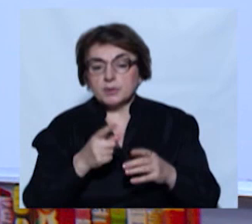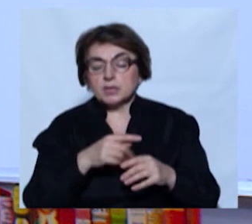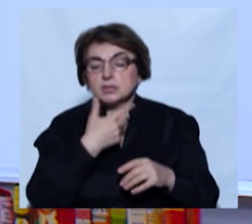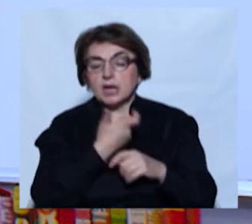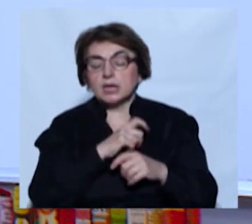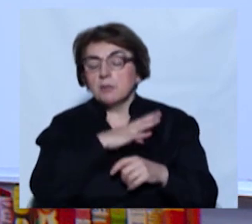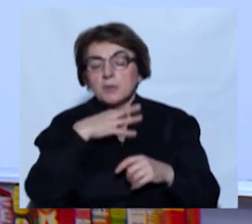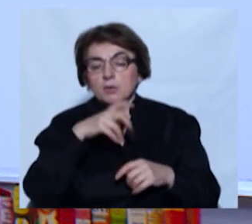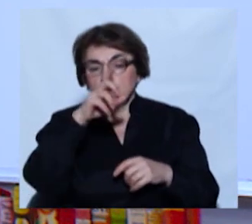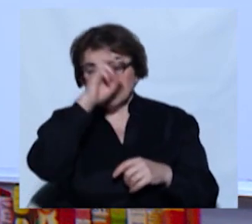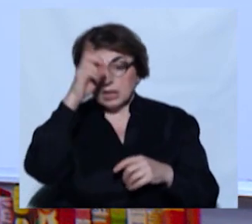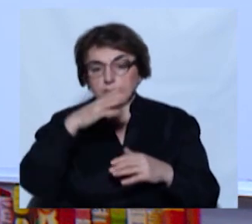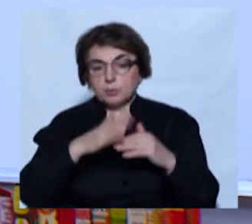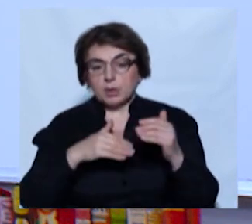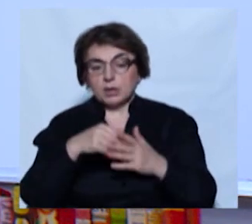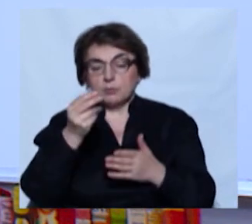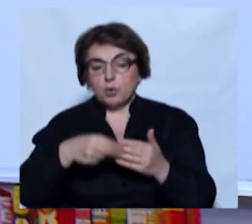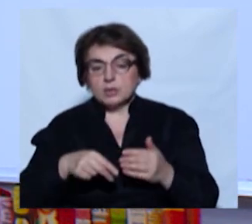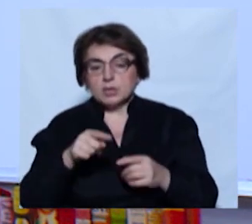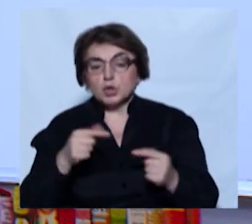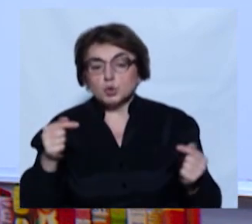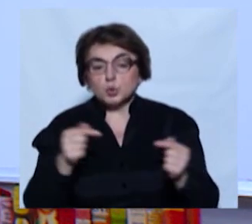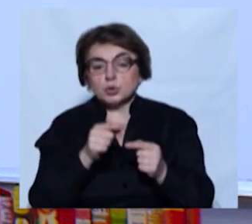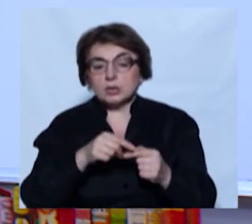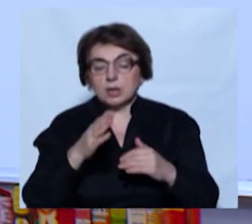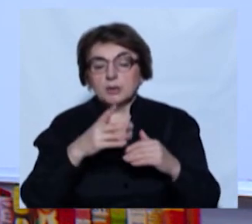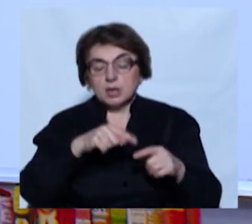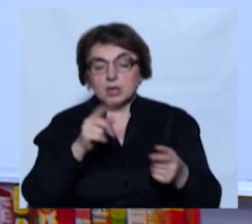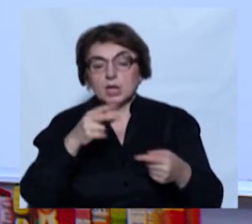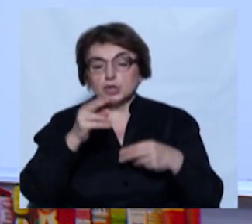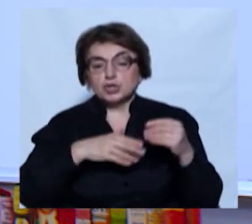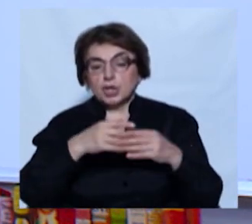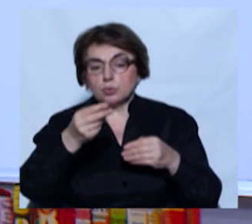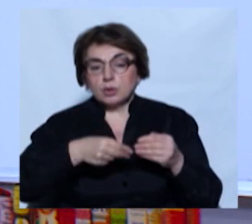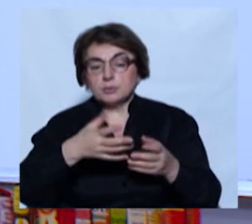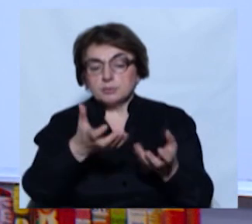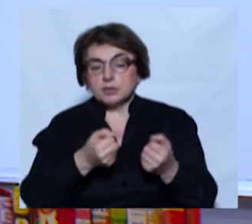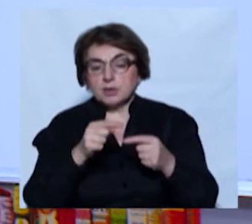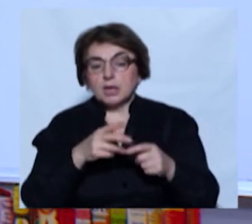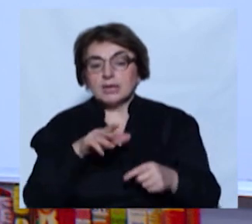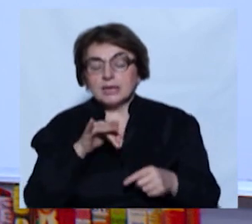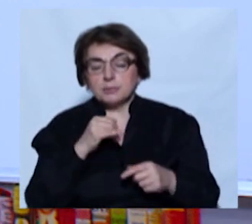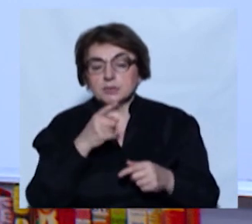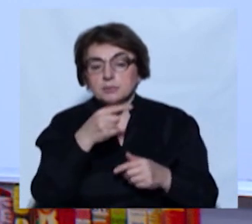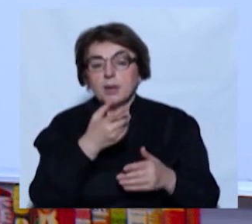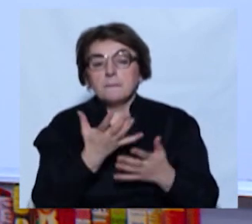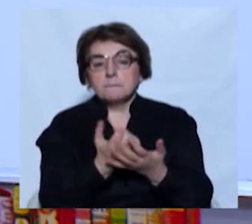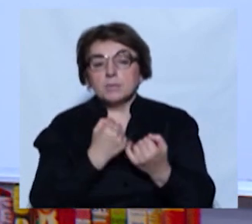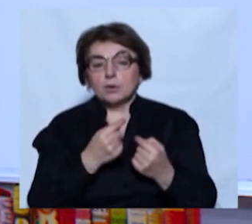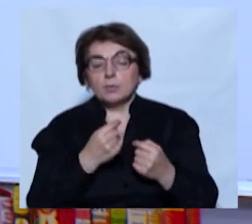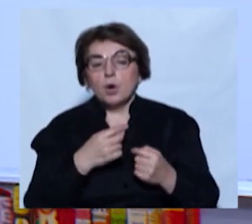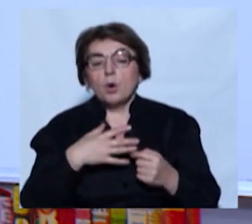ბევრმა სახელმწიფომ მოაწერა ხელი და სწორედ ამ ხელშეკრულების მიხედვით ძალიან დიდი მიღწევა იყო ეს გრინპისის მხრიდან.